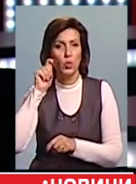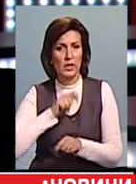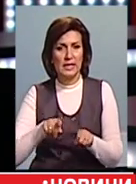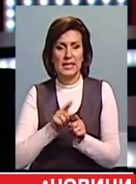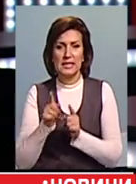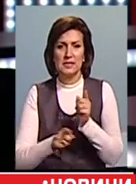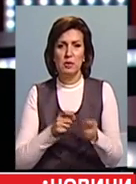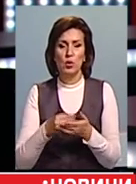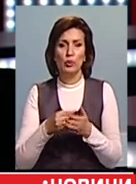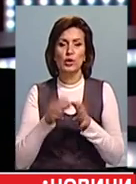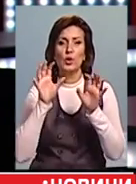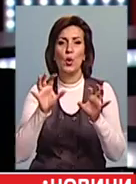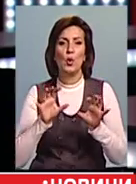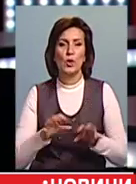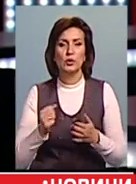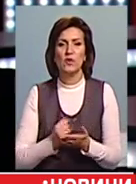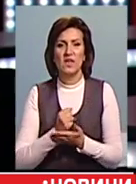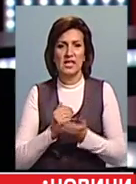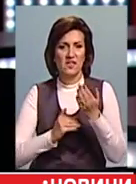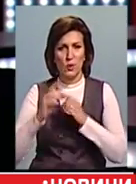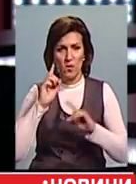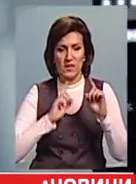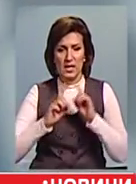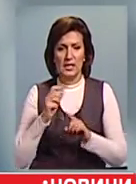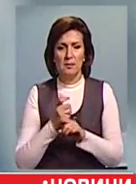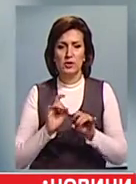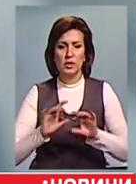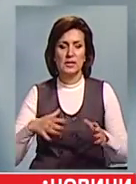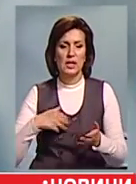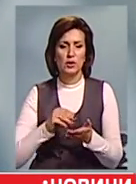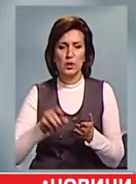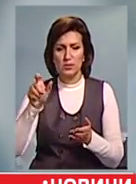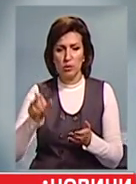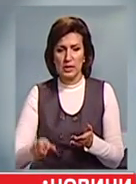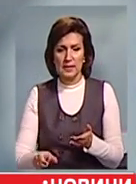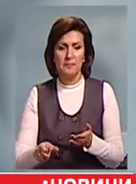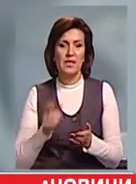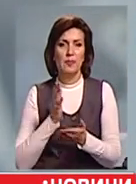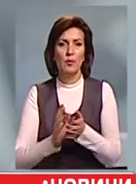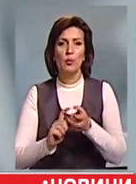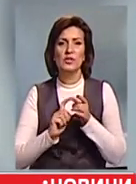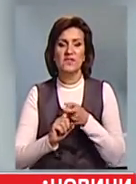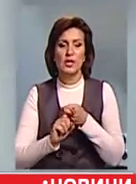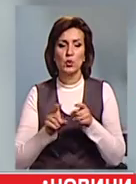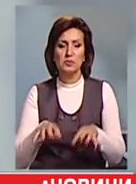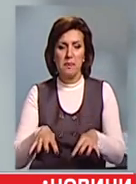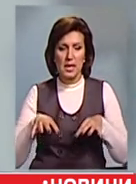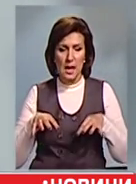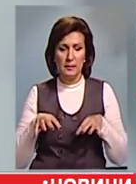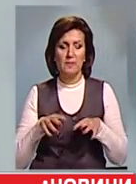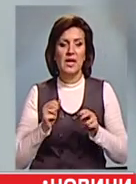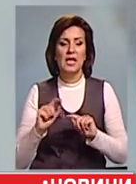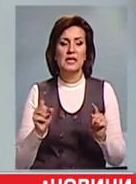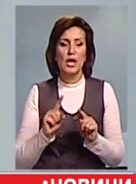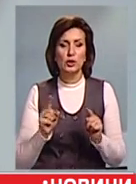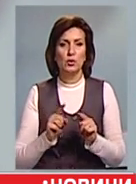Такі зміни до бюджетного кодексу ухвалила Верховна Рада. Більше розкаже Вікторія Пластун. Вона на прямому зв'язку з парламенту. Вікторія, на